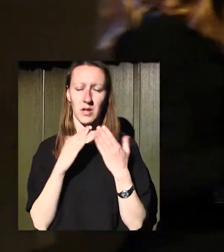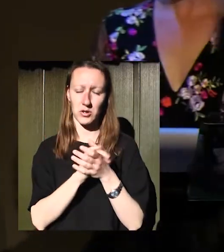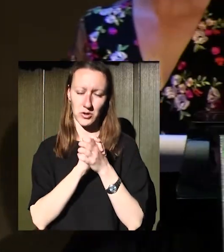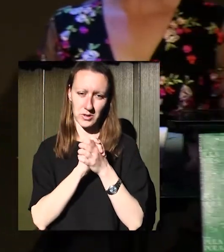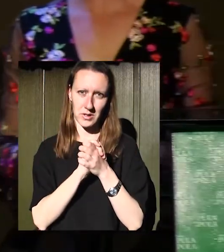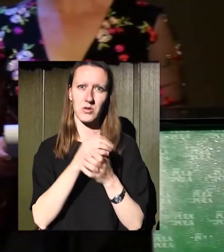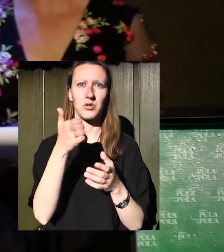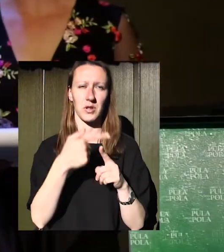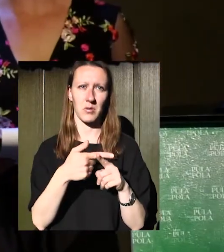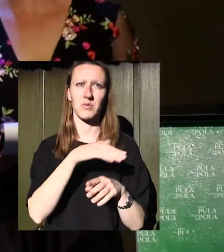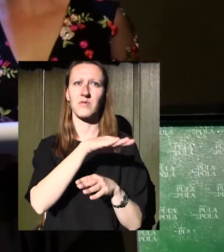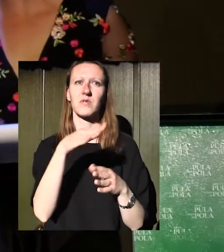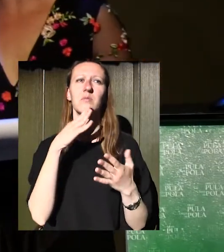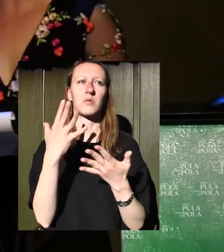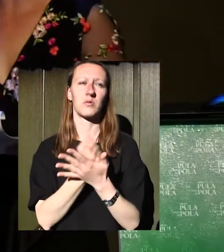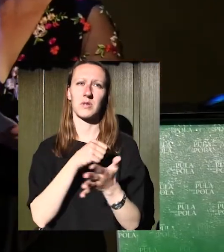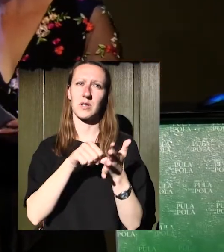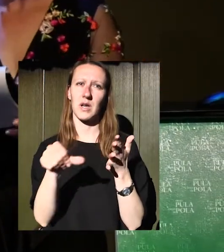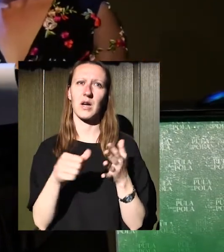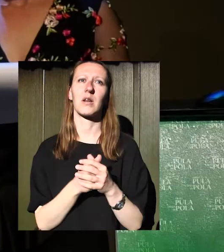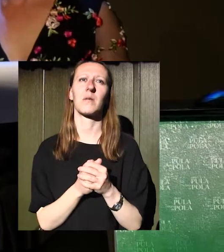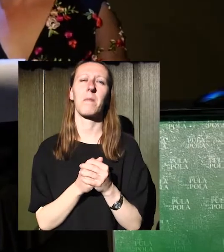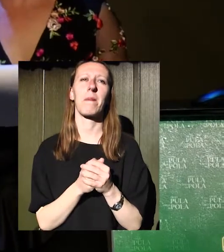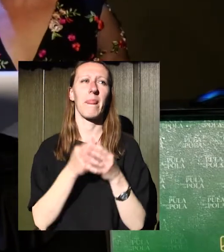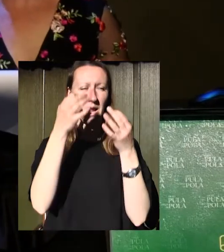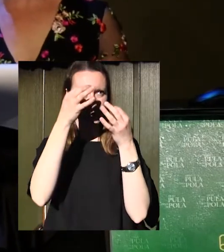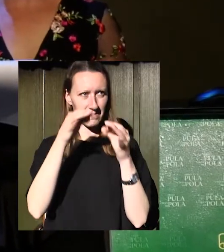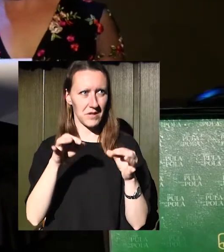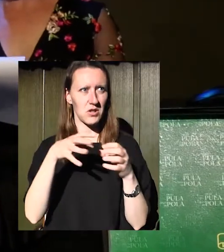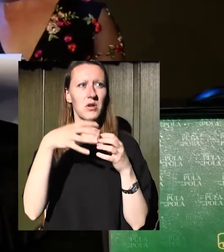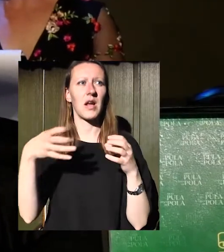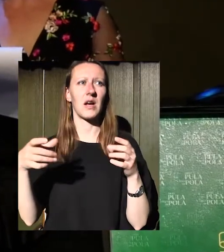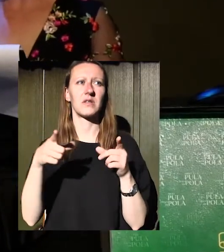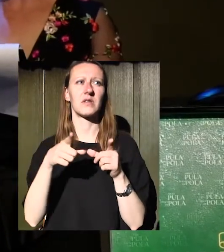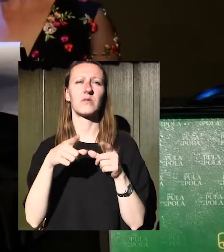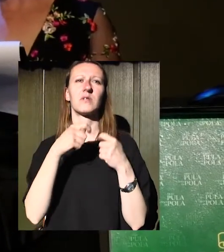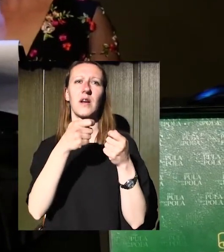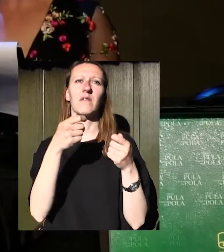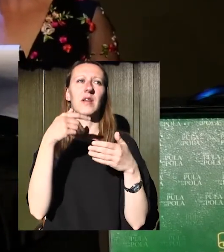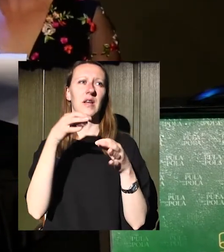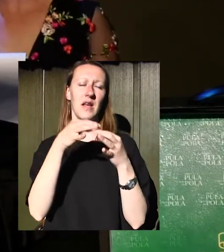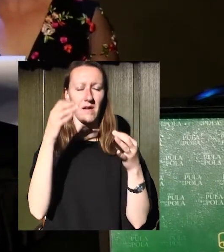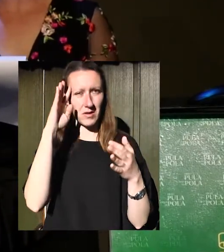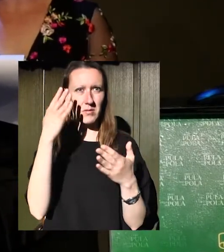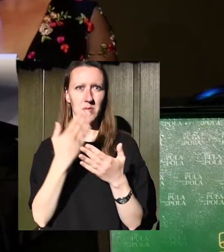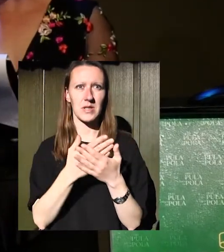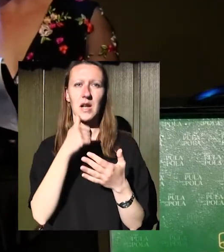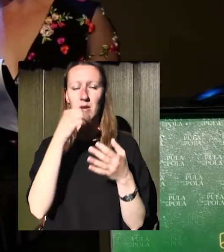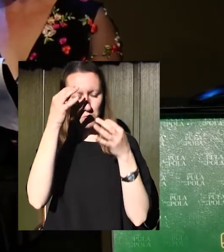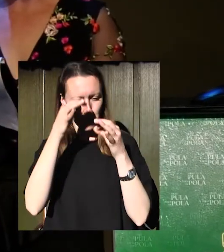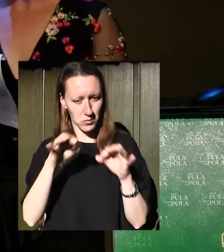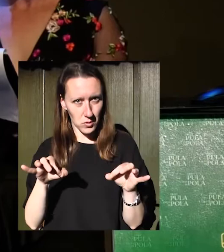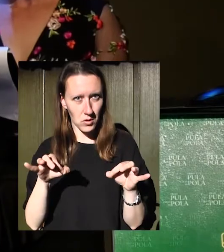Congratulazioni. Čestitke još jednom svim dobitnicima. A svečanost nastavljamo uručivanjem javnih priznanja